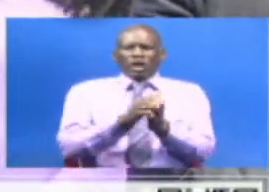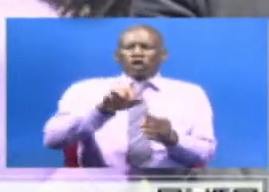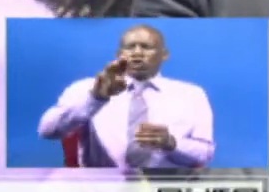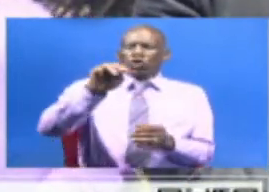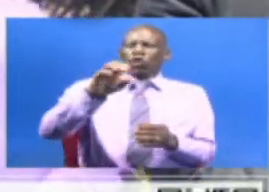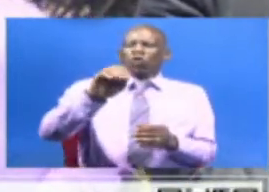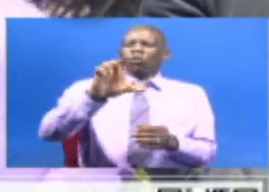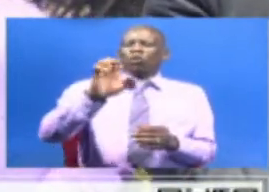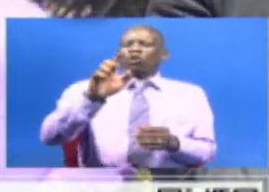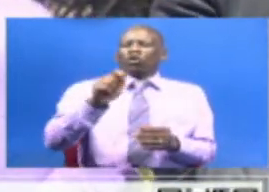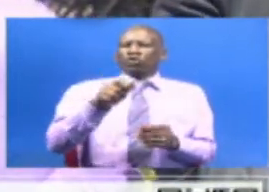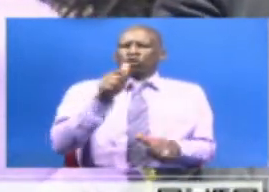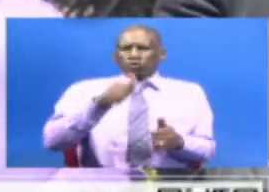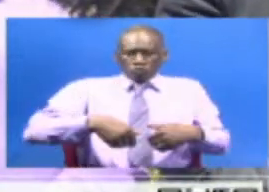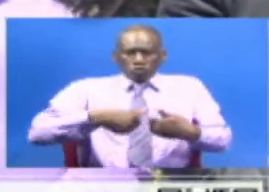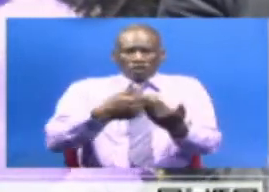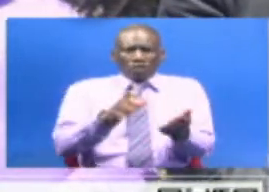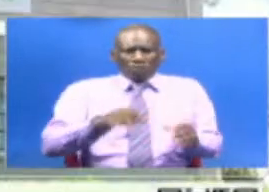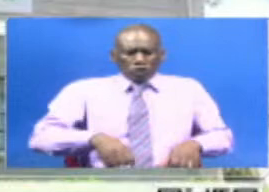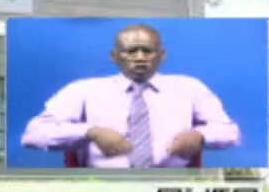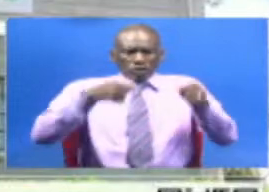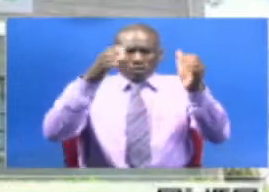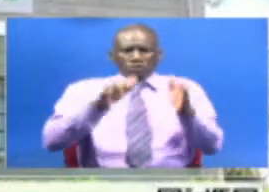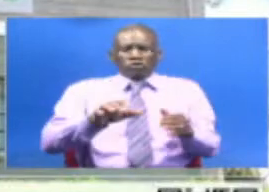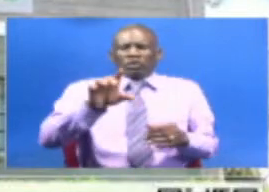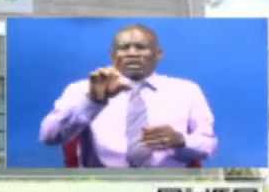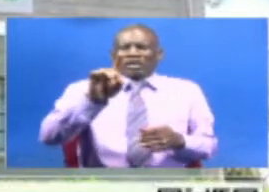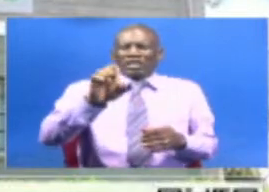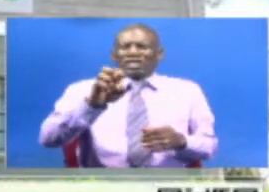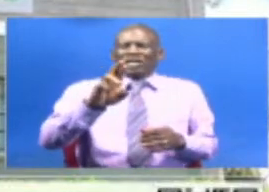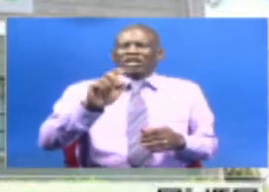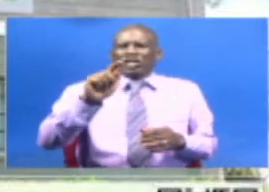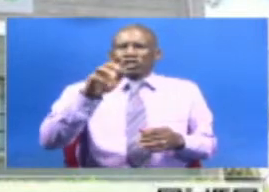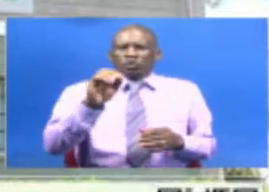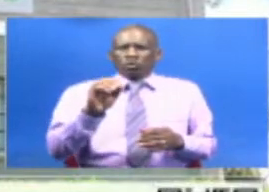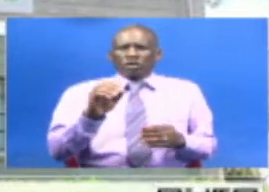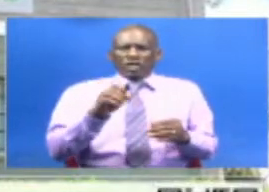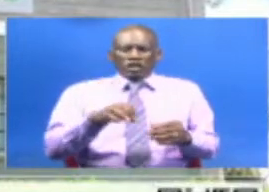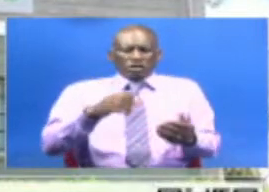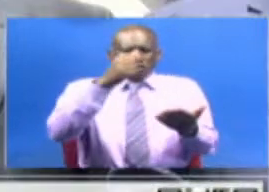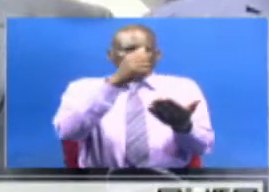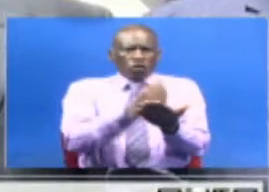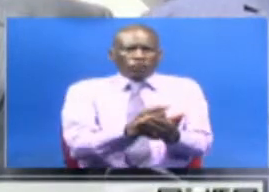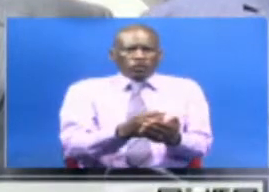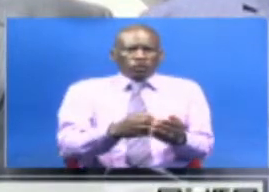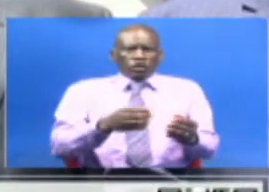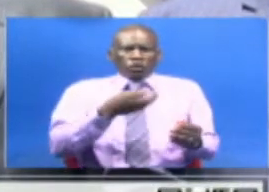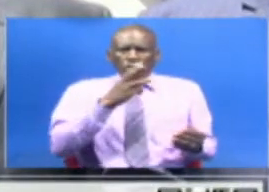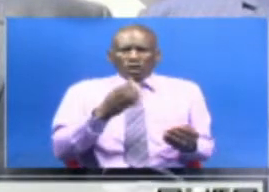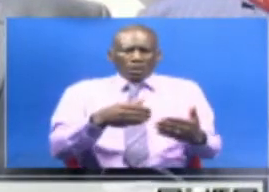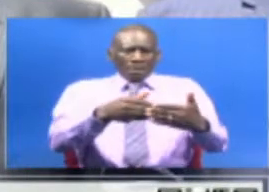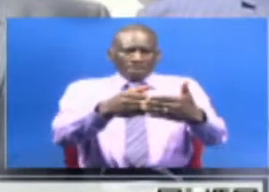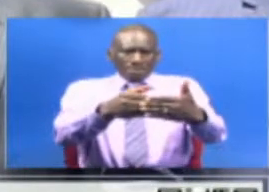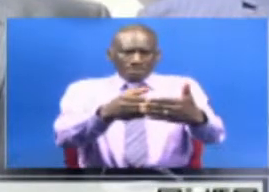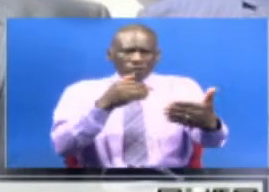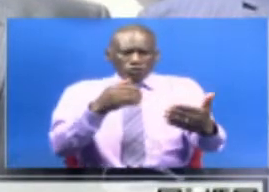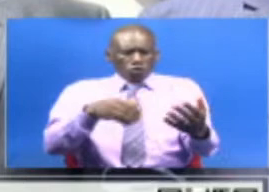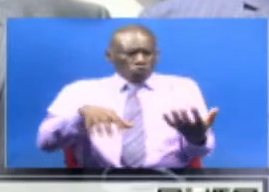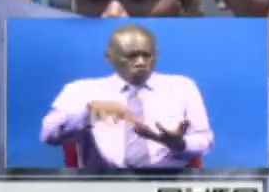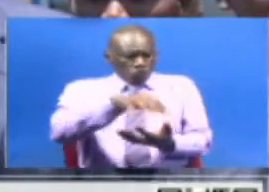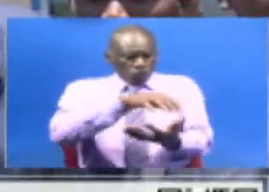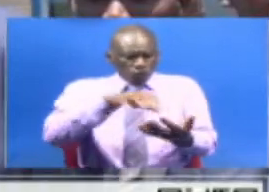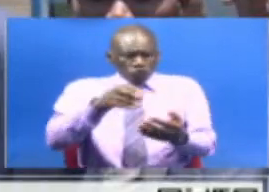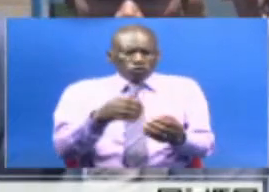iliyotolewa na mwenyekiti Nderito Madhenge kwenye makao makuu ya taasisi hiyo ya maji kabla ya kizaza